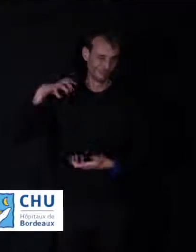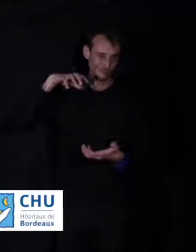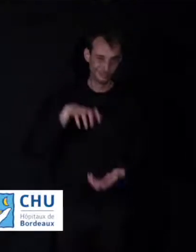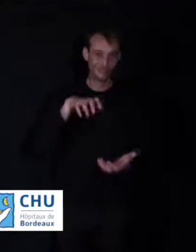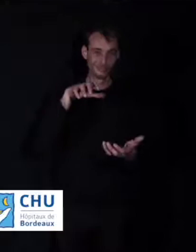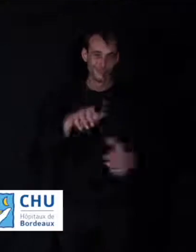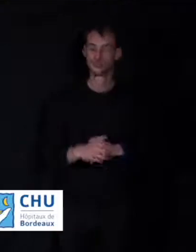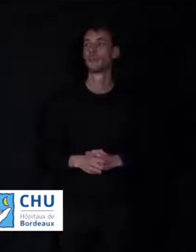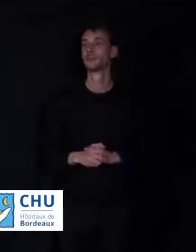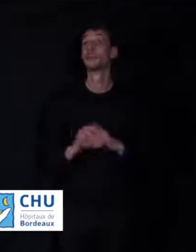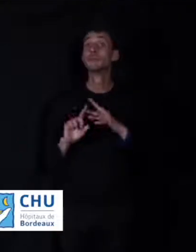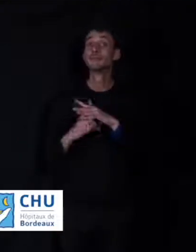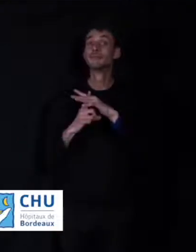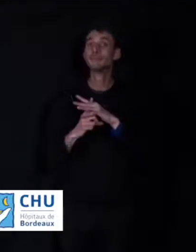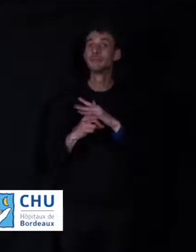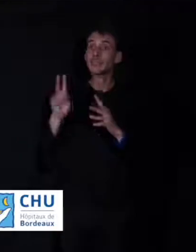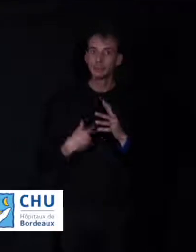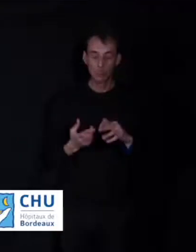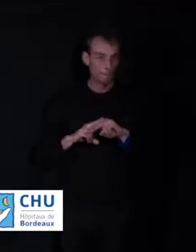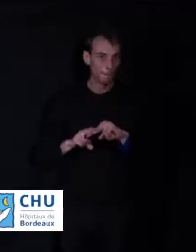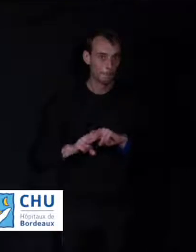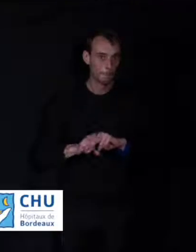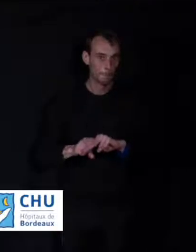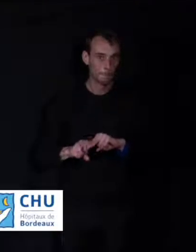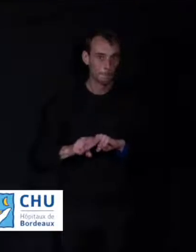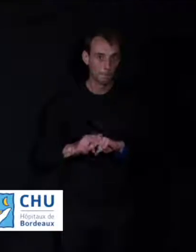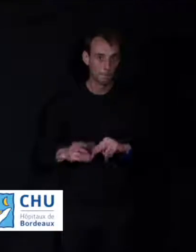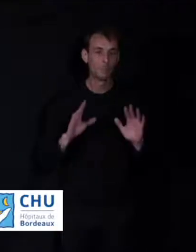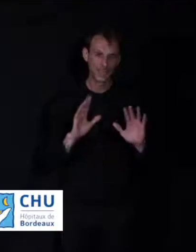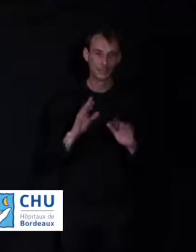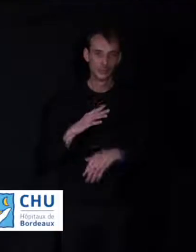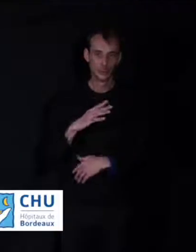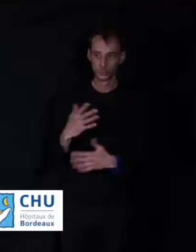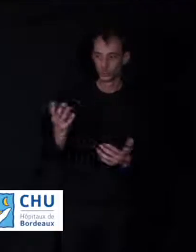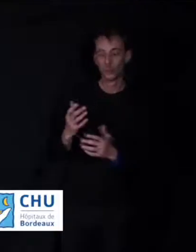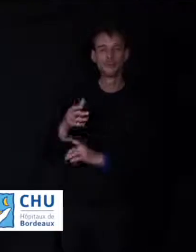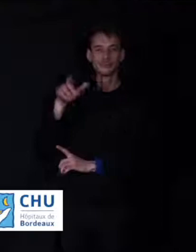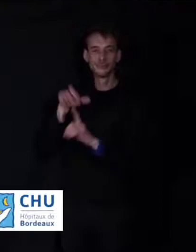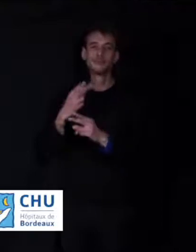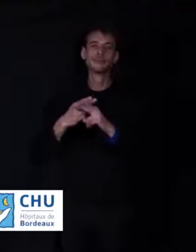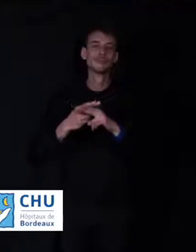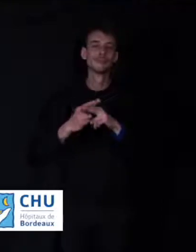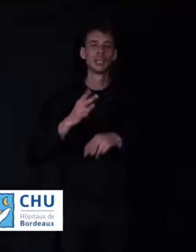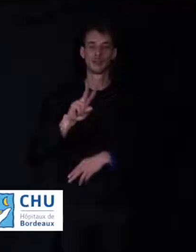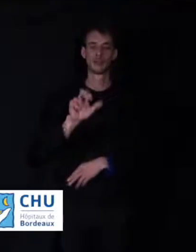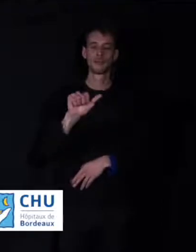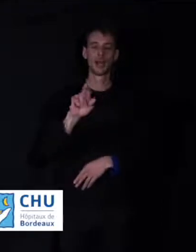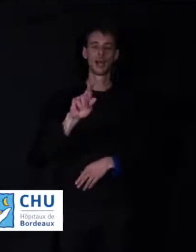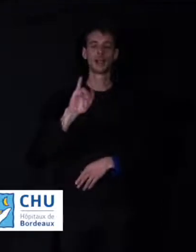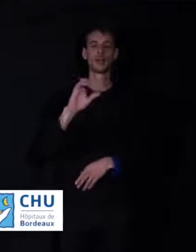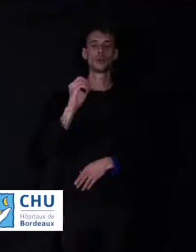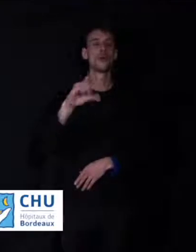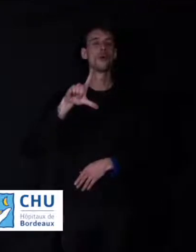on pourrait dire, il n'y avait rien. Mais en fait, il y avait ce que l'on appelle la variolisation. Cette pratique a précédé